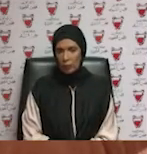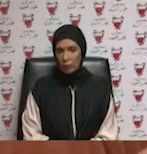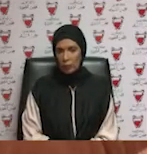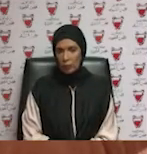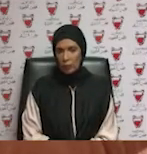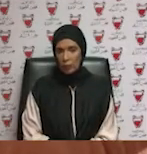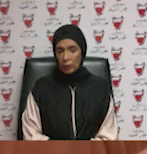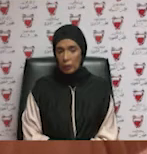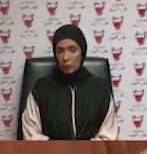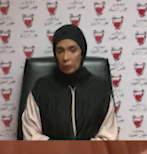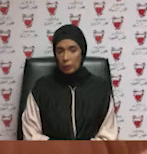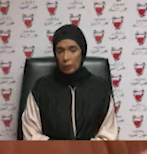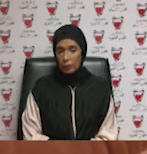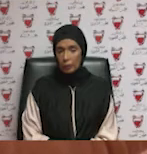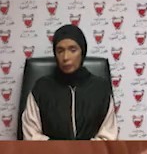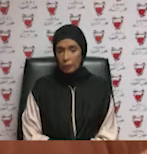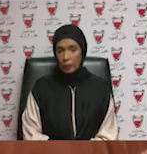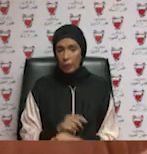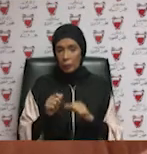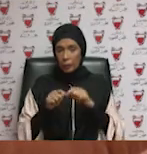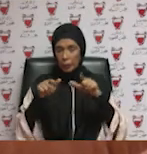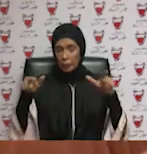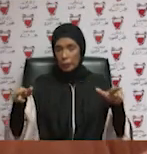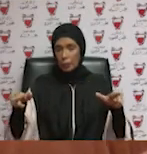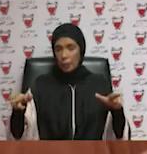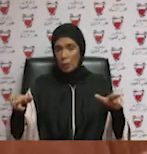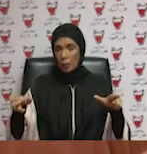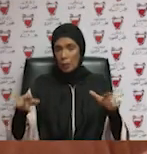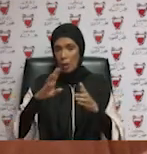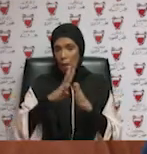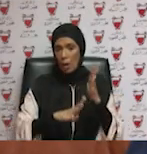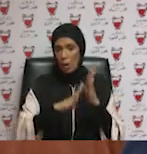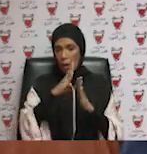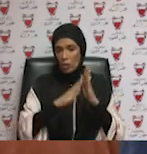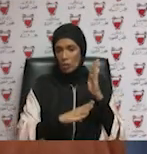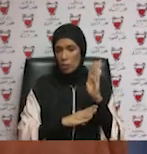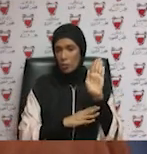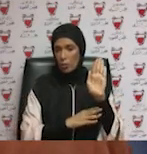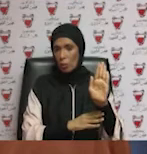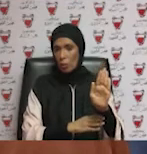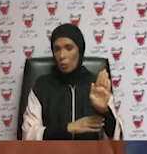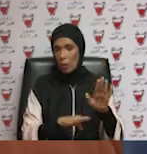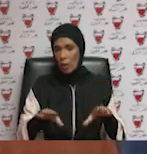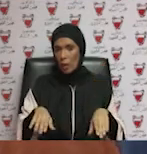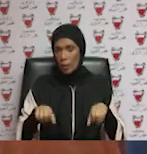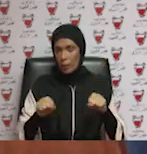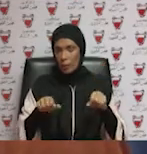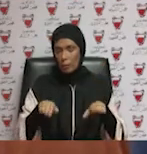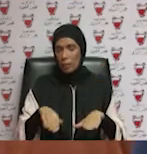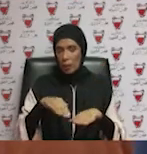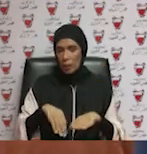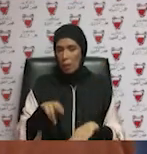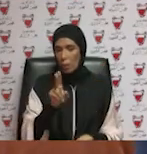هذا الشيء. ولكن رغم ذلك راح أبين نقطة في الجدول الآن المعروض عندنا ما انتهى إليه مجلس النواب من قرار